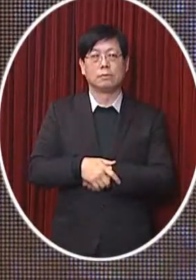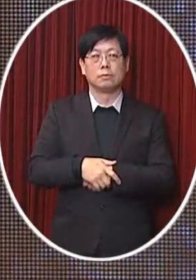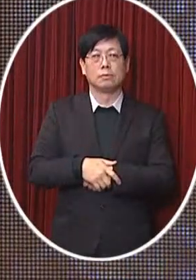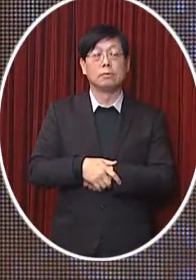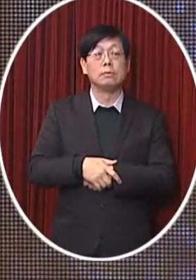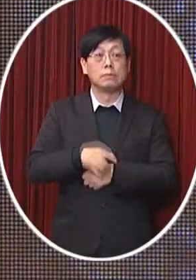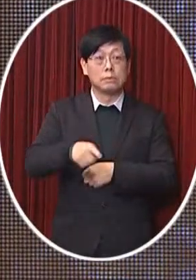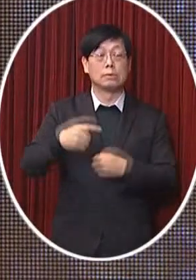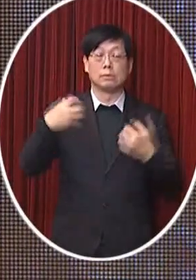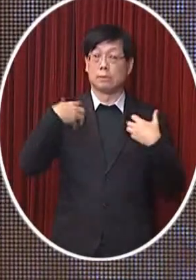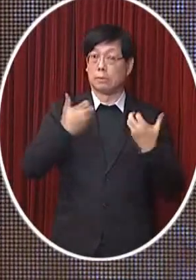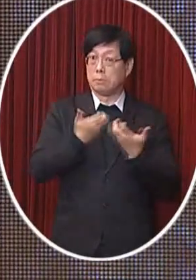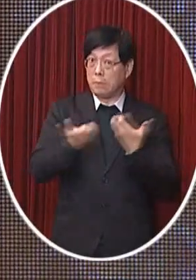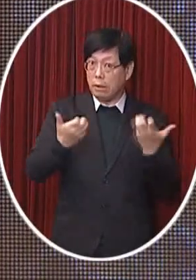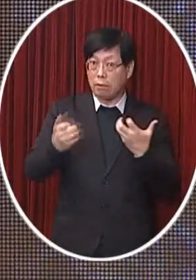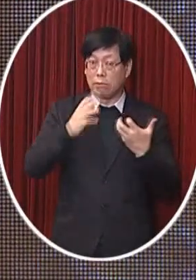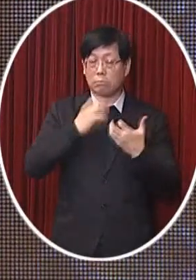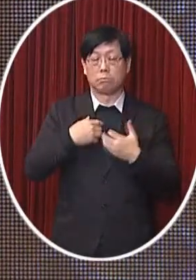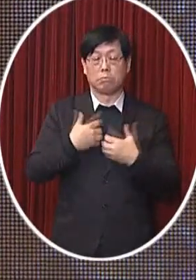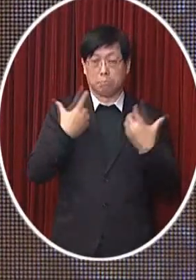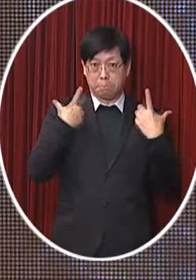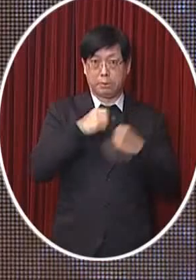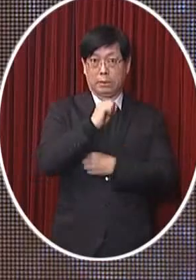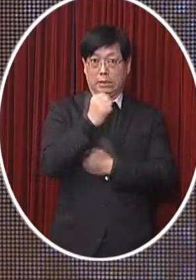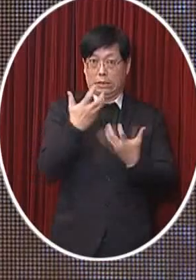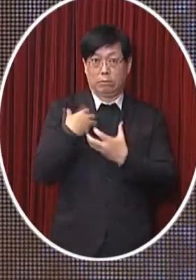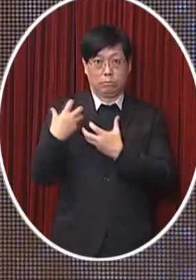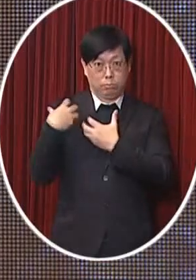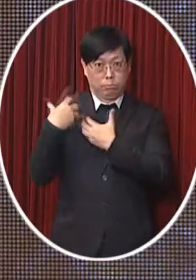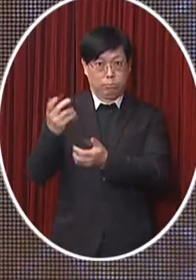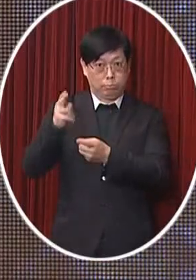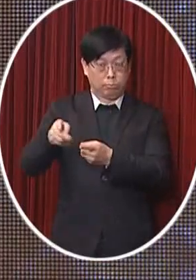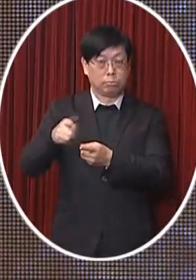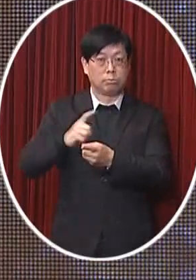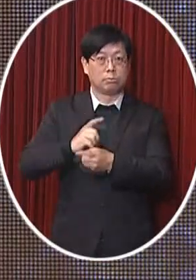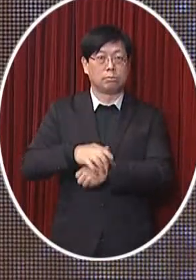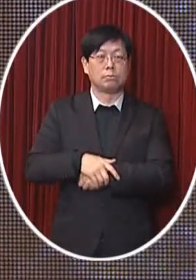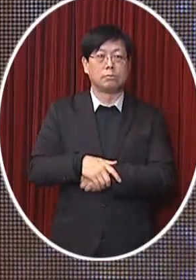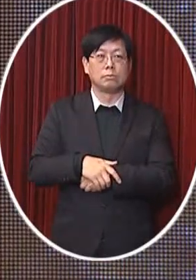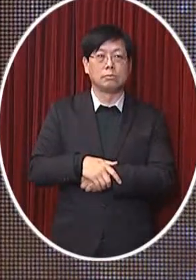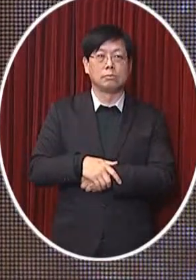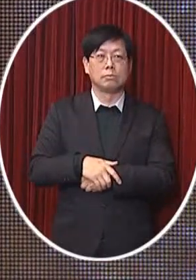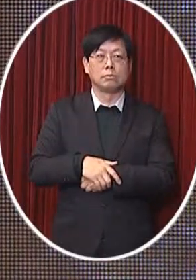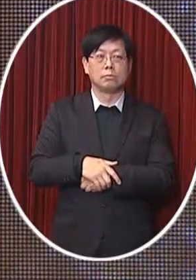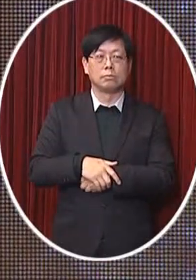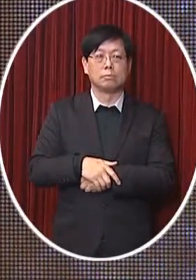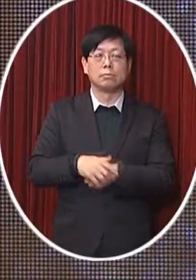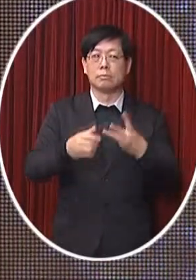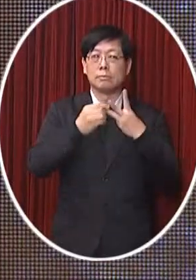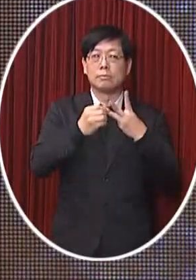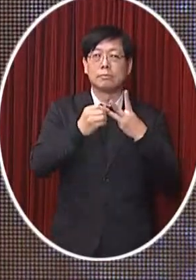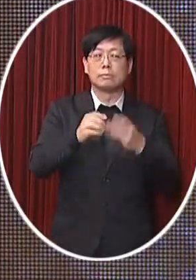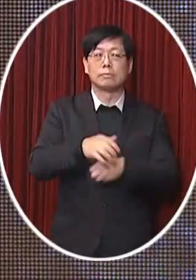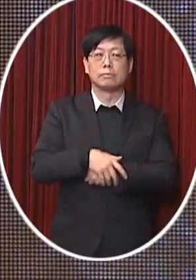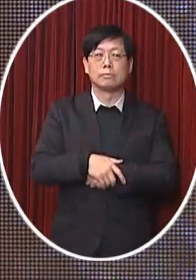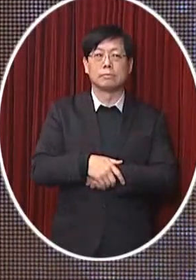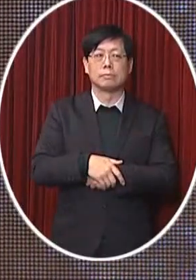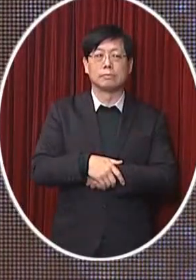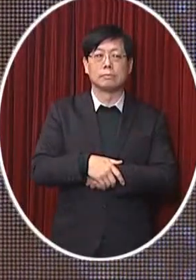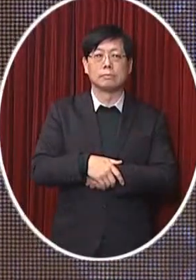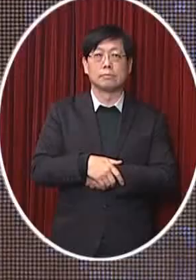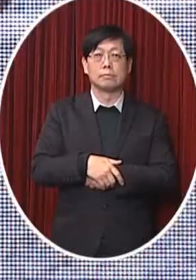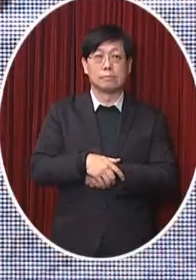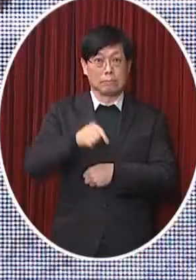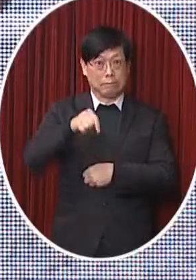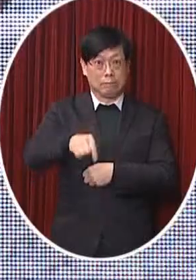任务性质上，就是以义务役为主体的国土防卫部队。第三，则